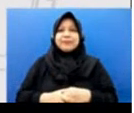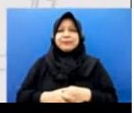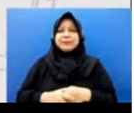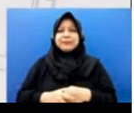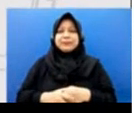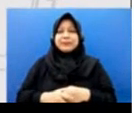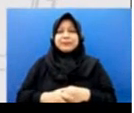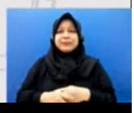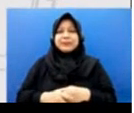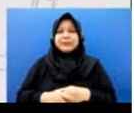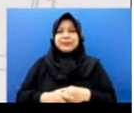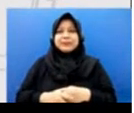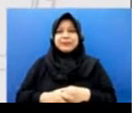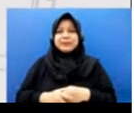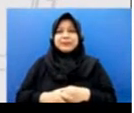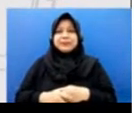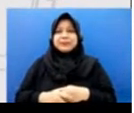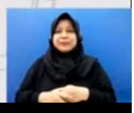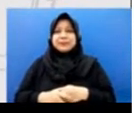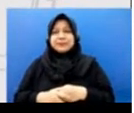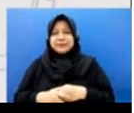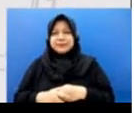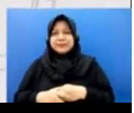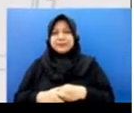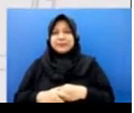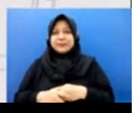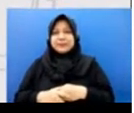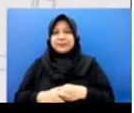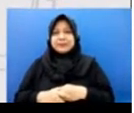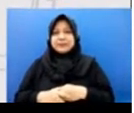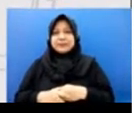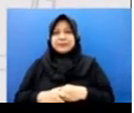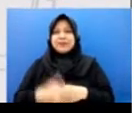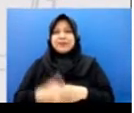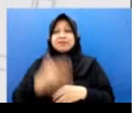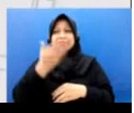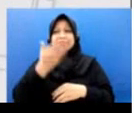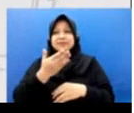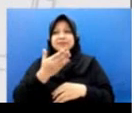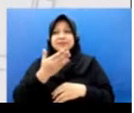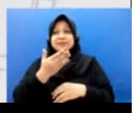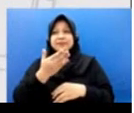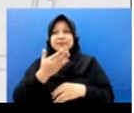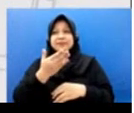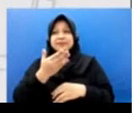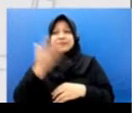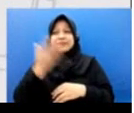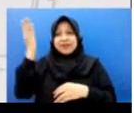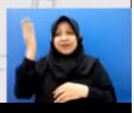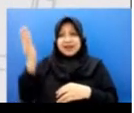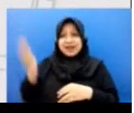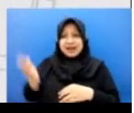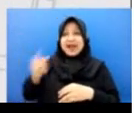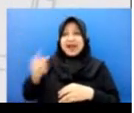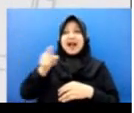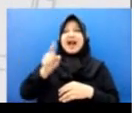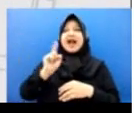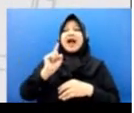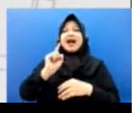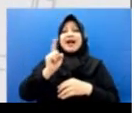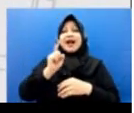Ini adalah gambaran proses yang terjadi pada seseorang yang berpikir kritis. Kalau seseorang mendapatkan informasi, informasinya direm